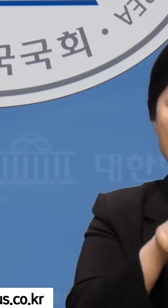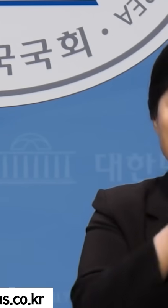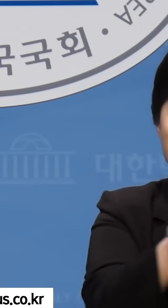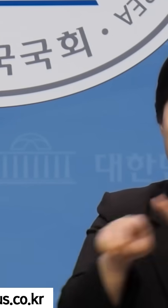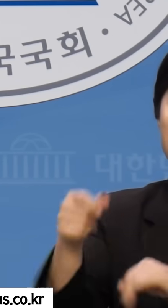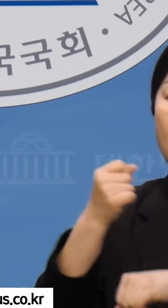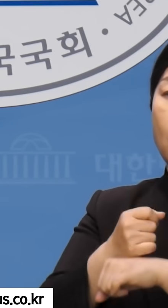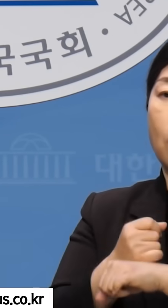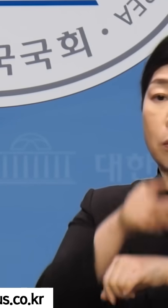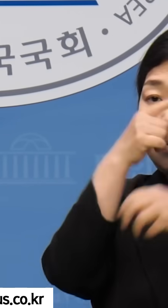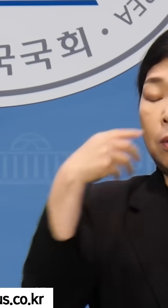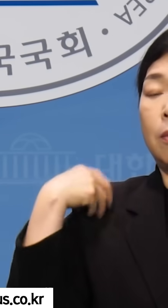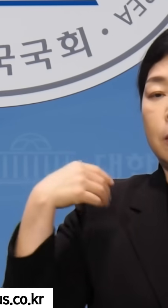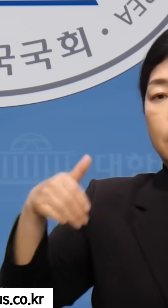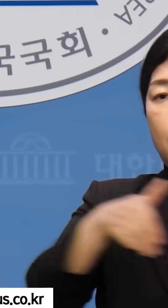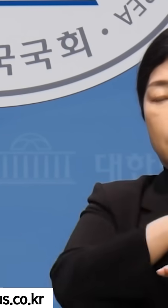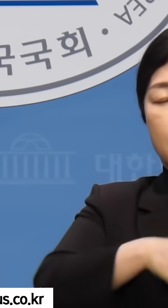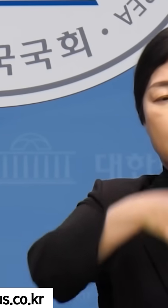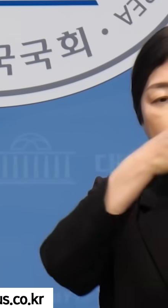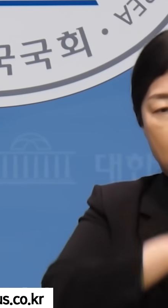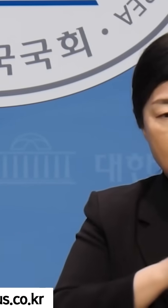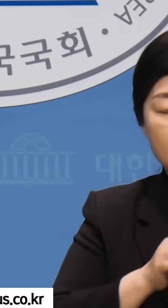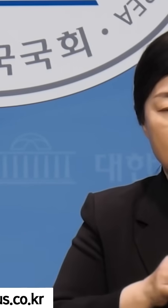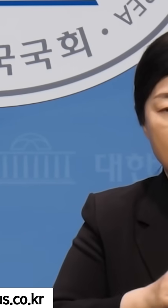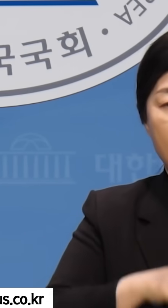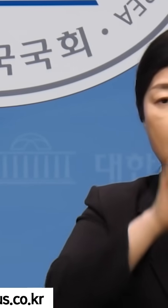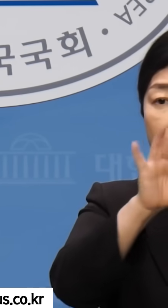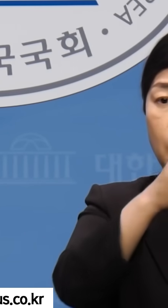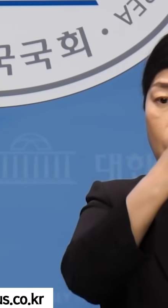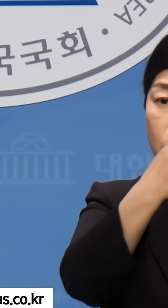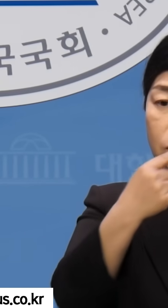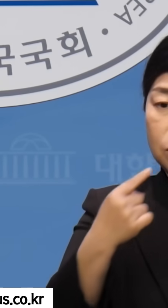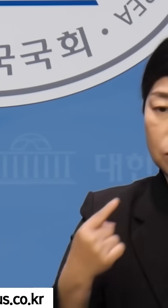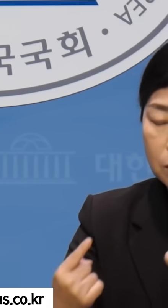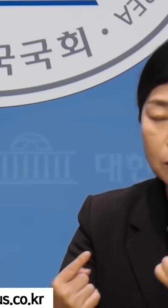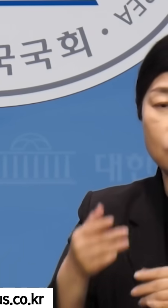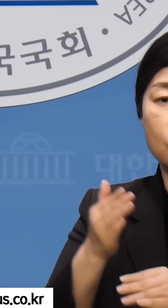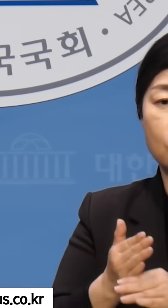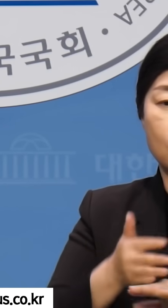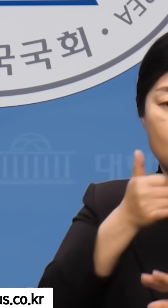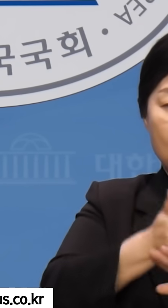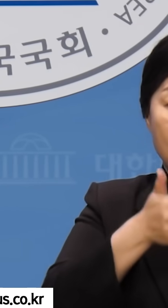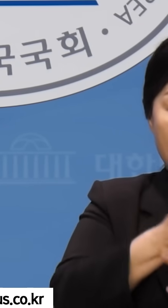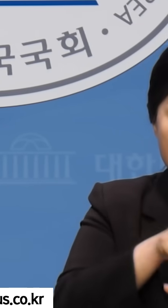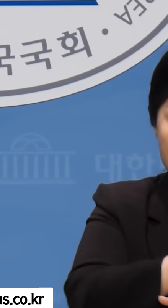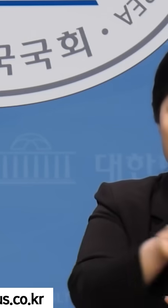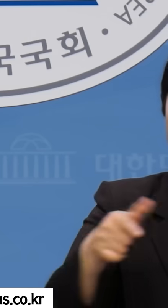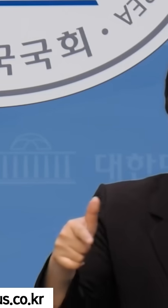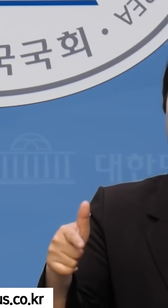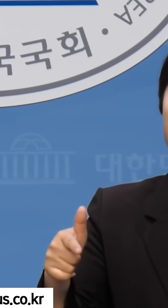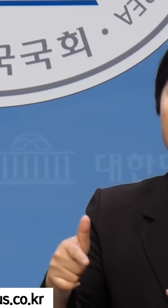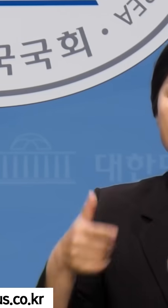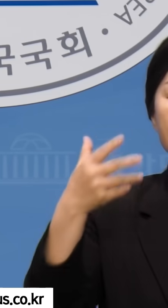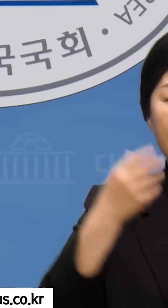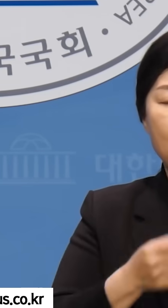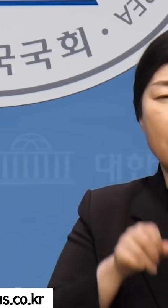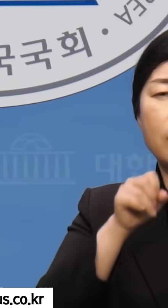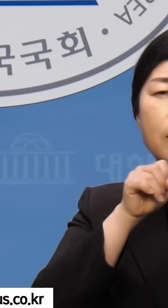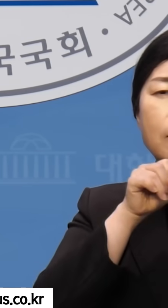방문하여 정부의 정책 효과로 인해 가격이 점차 안정되고 있는 농산물의 예로 대파를 든